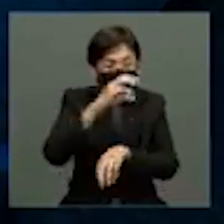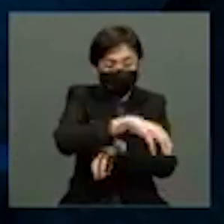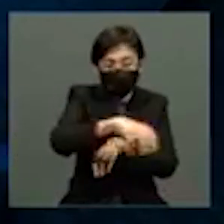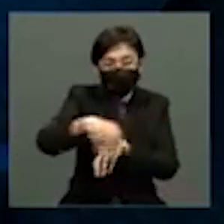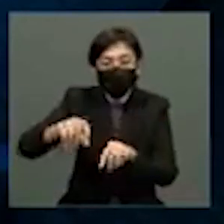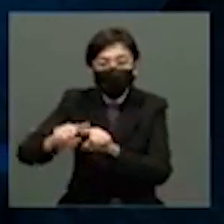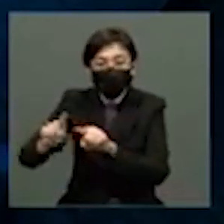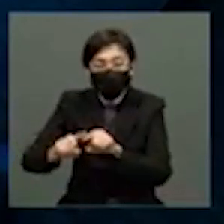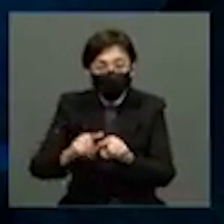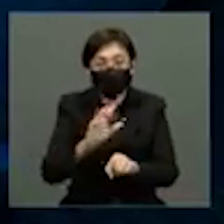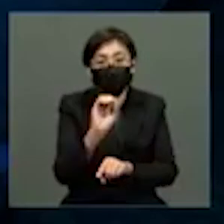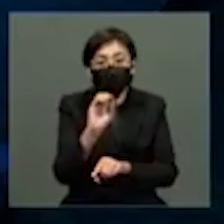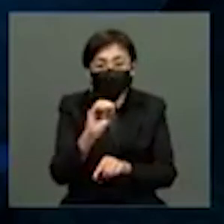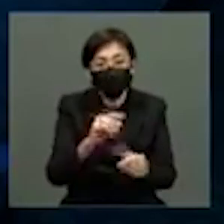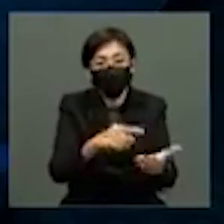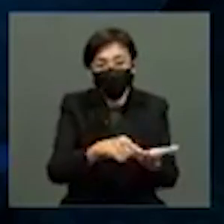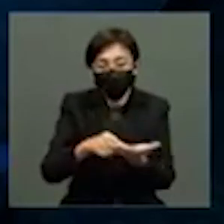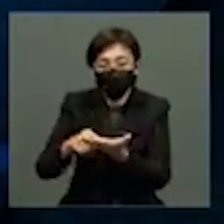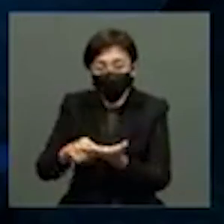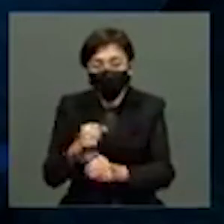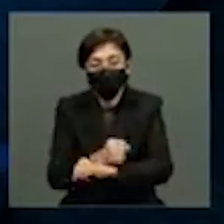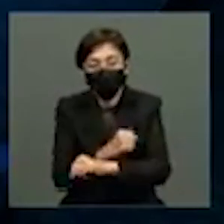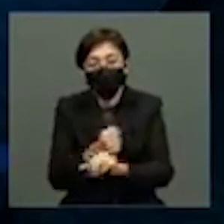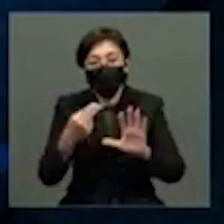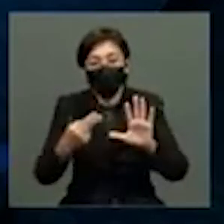างๆขึ้นมาทั้ง50เขตเนี่ย